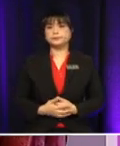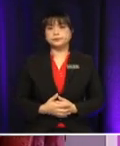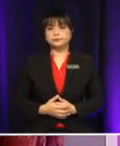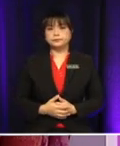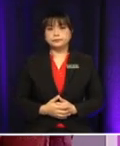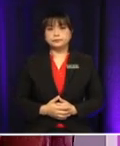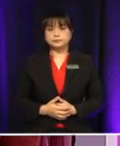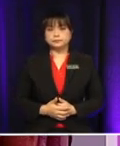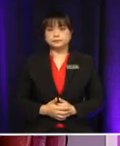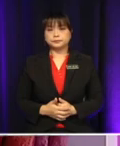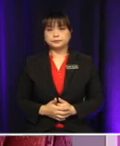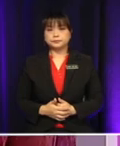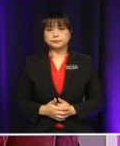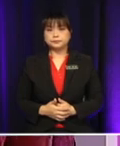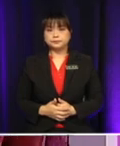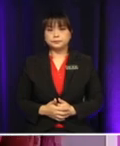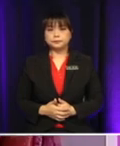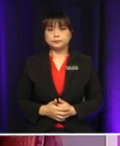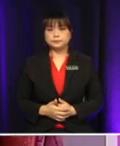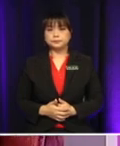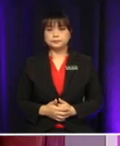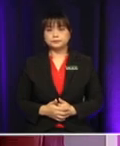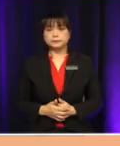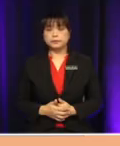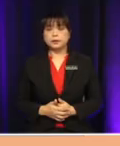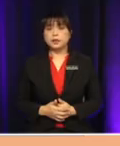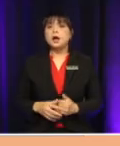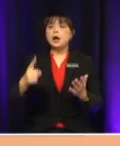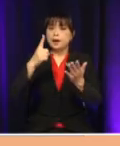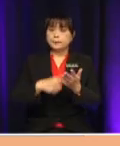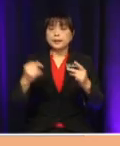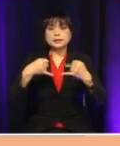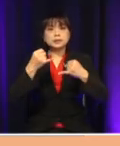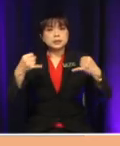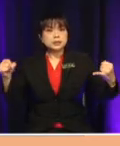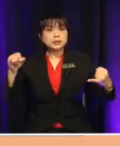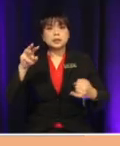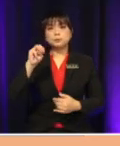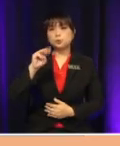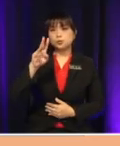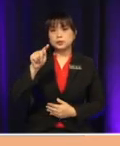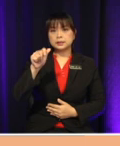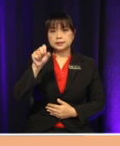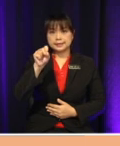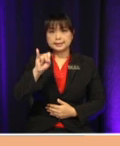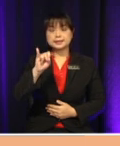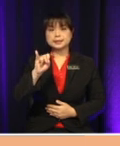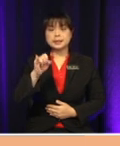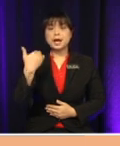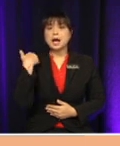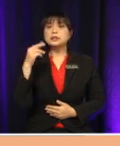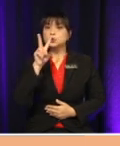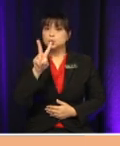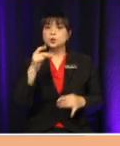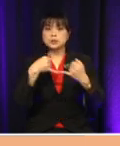kedua daripada stimulus yang sama juga Apakah jenis Duta sih Oke di dalam mutasi ini kita ada dua jenis